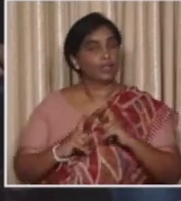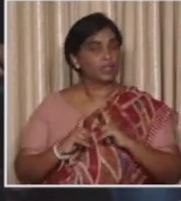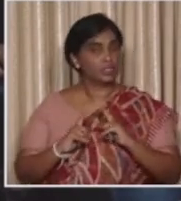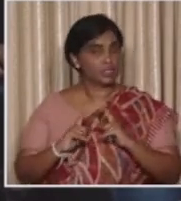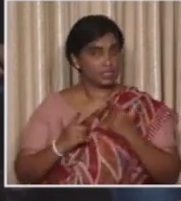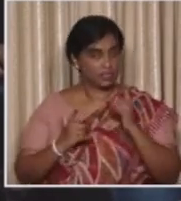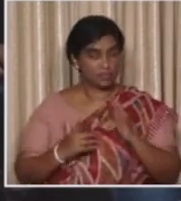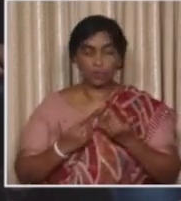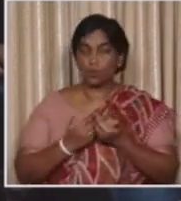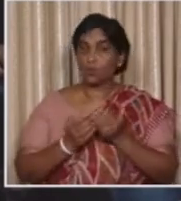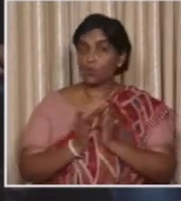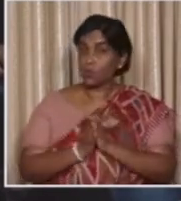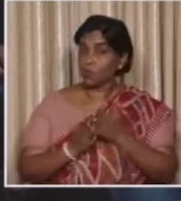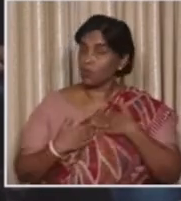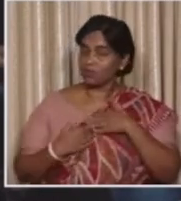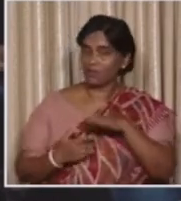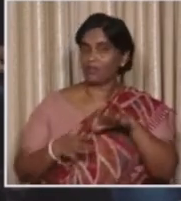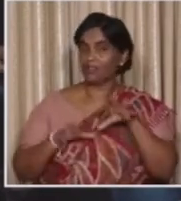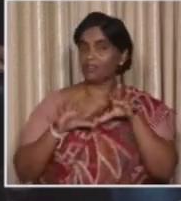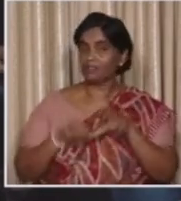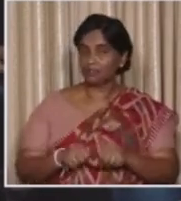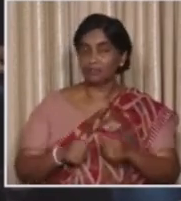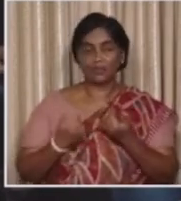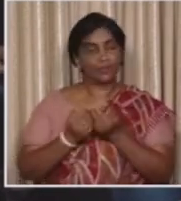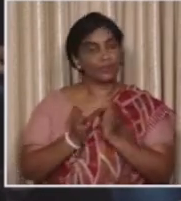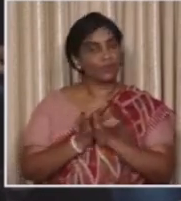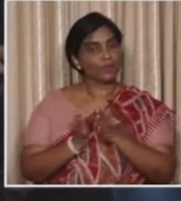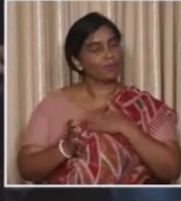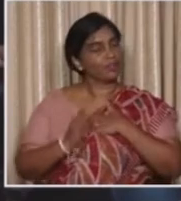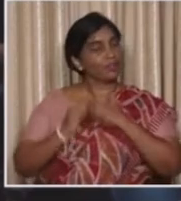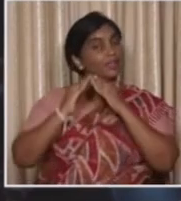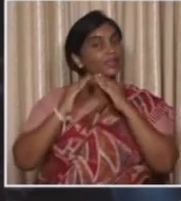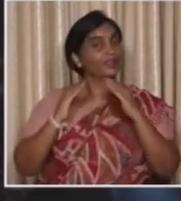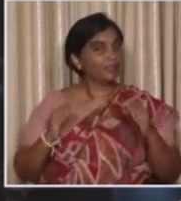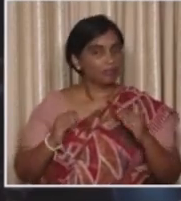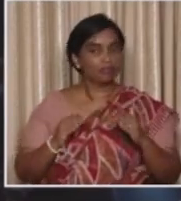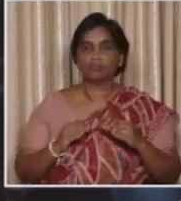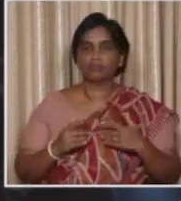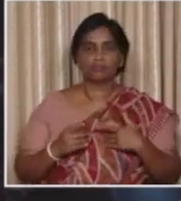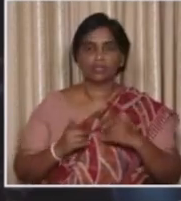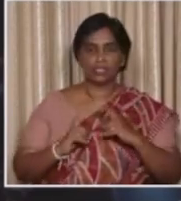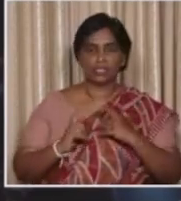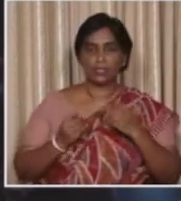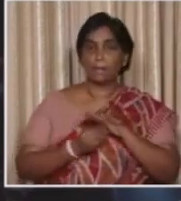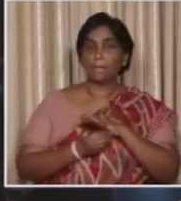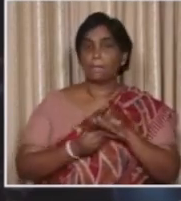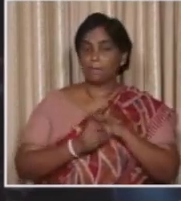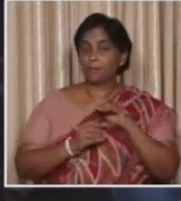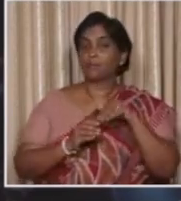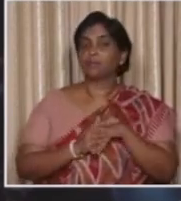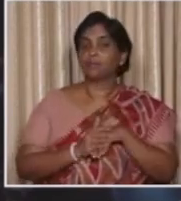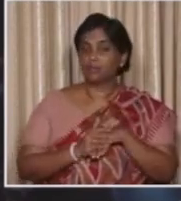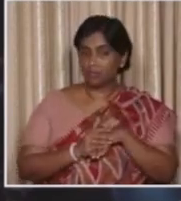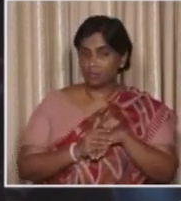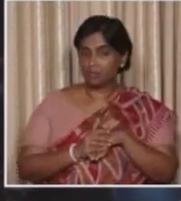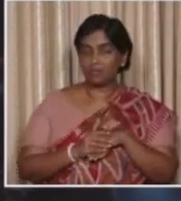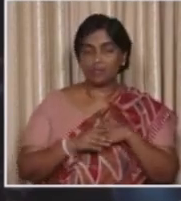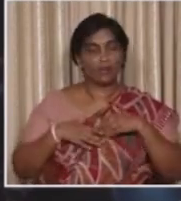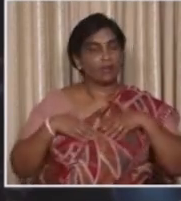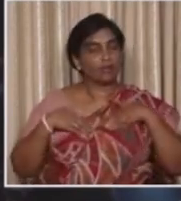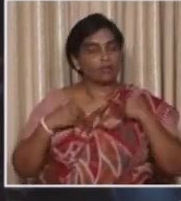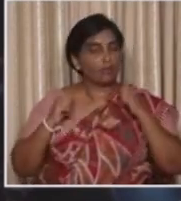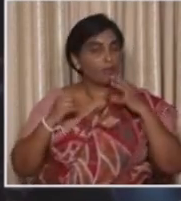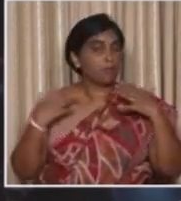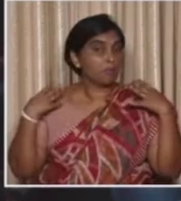වෙන්න තමන්ගෙම කියලා ඉඩමක්, තමන්ගෙම කියලා නිවසක්, ඒ තමන් ජීවත් වෙන පරිසරය තුළ සෞඛ්‍ය පහසුකම්